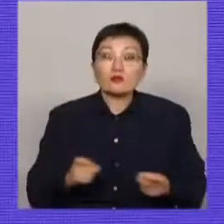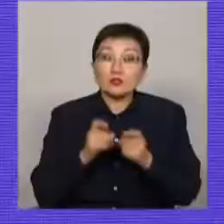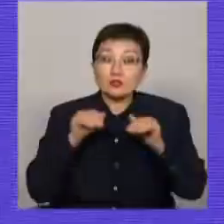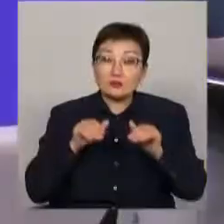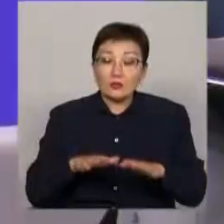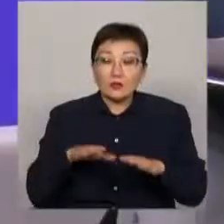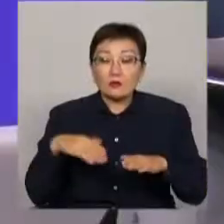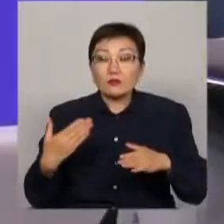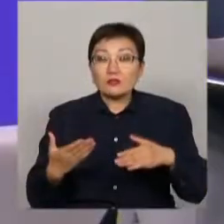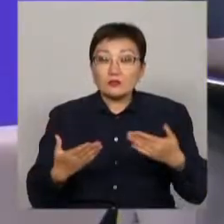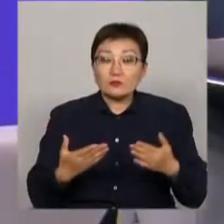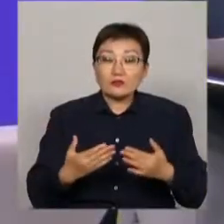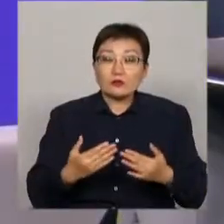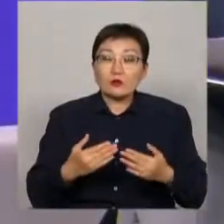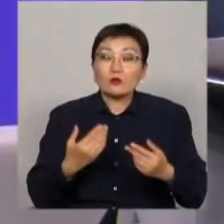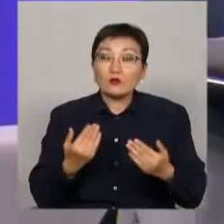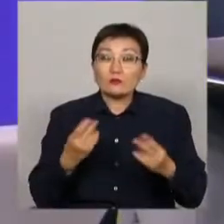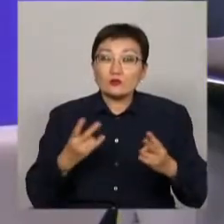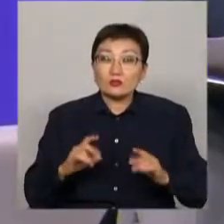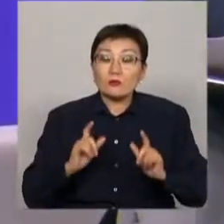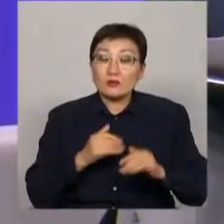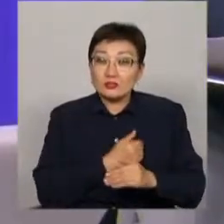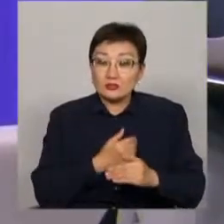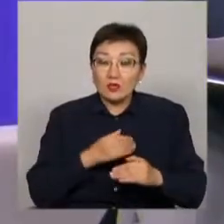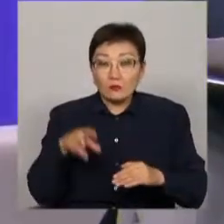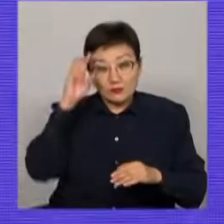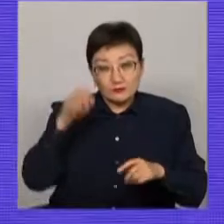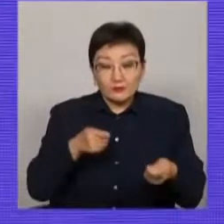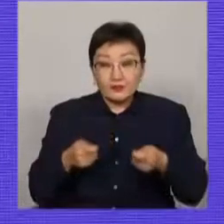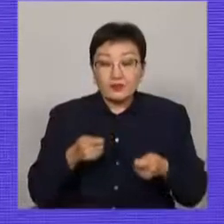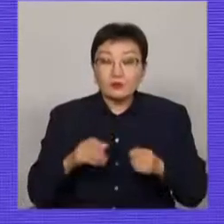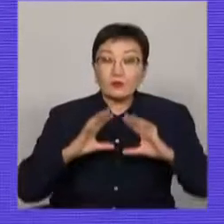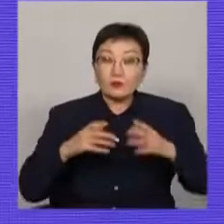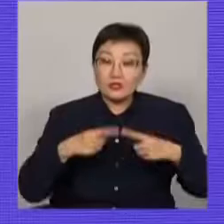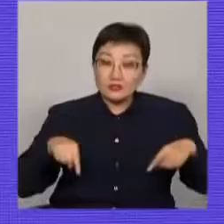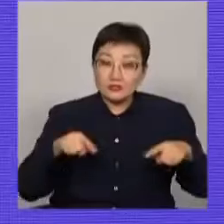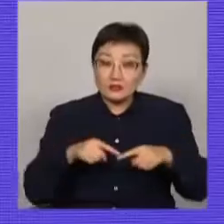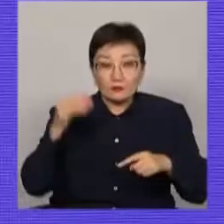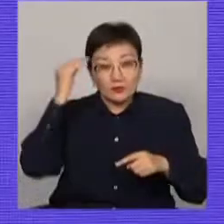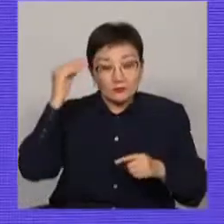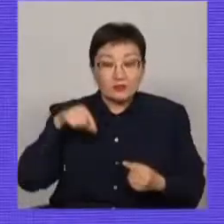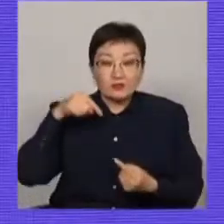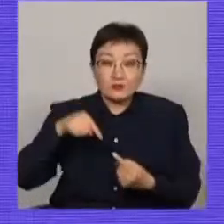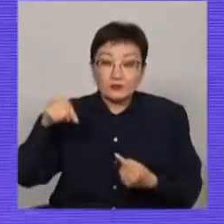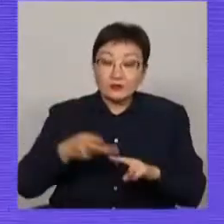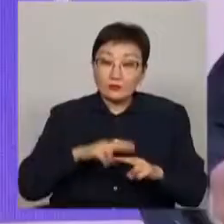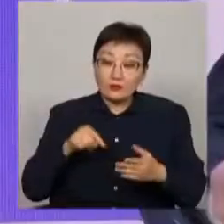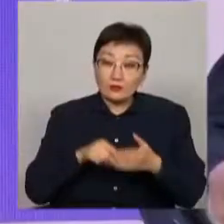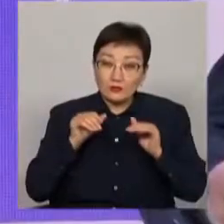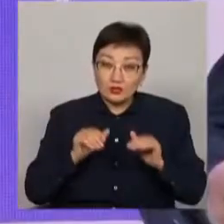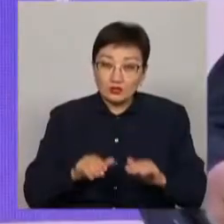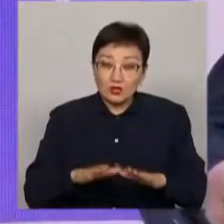шешуге тараптардың ерік-жігері қажет. Сонымен қатар, мемлекет басшысы халықаралық қауымдастықтағы пікір қайшылығы мен аталған мәселені